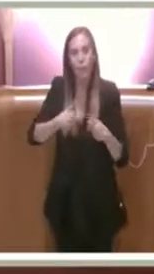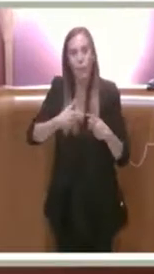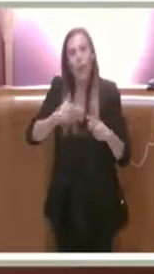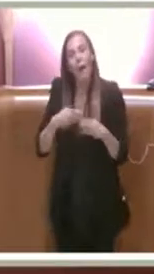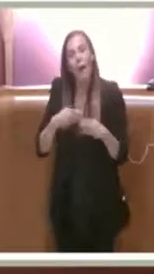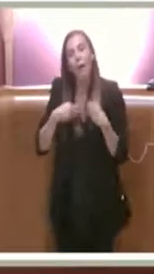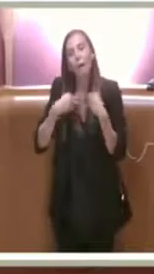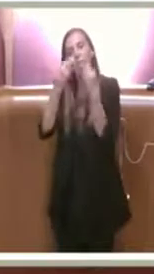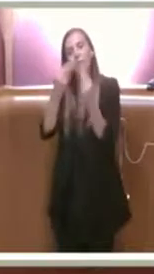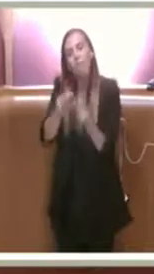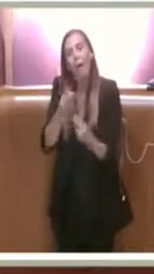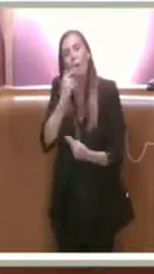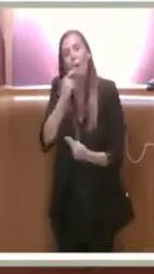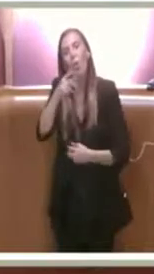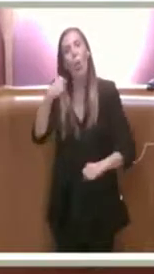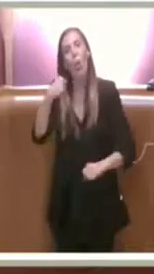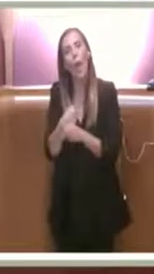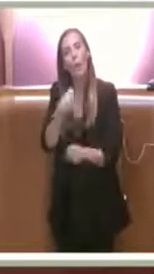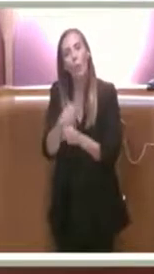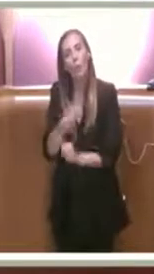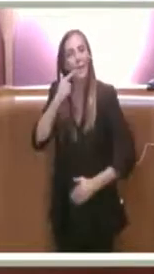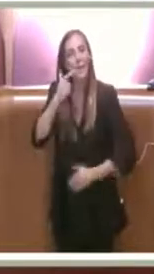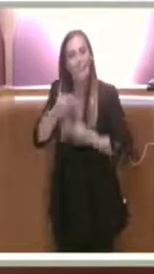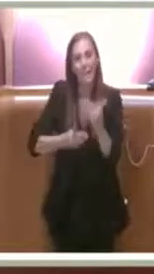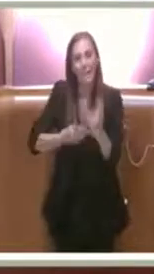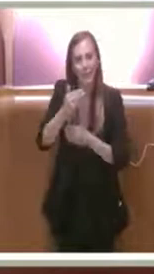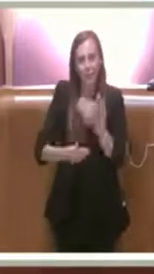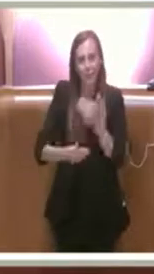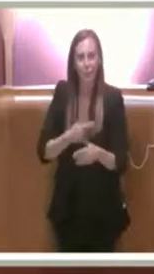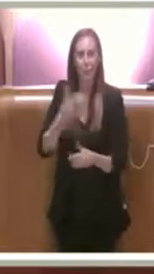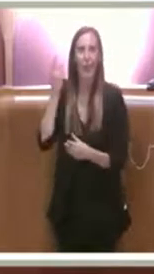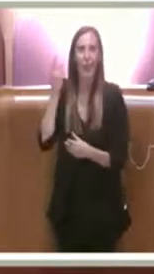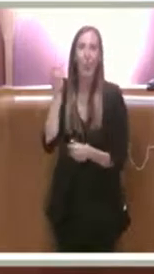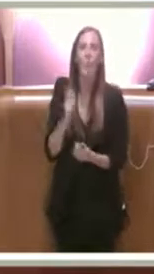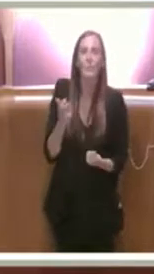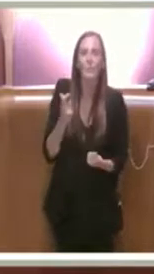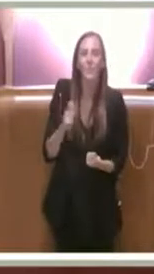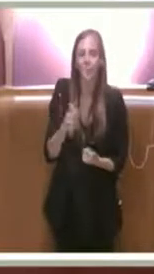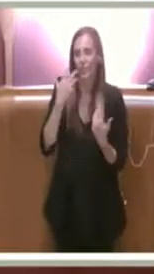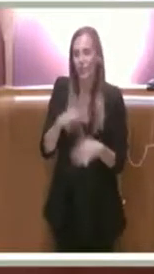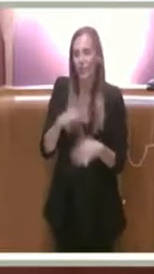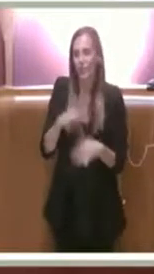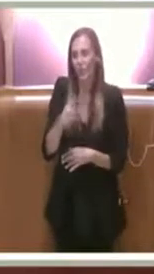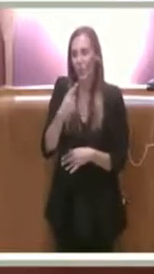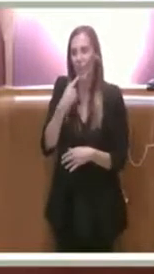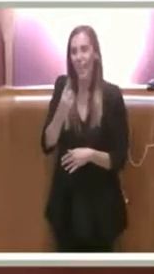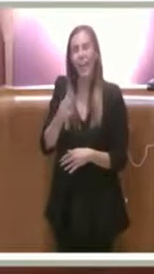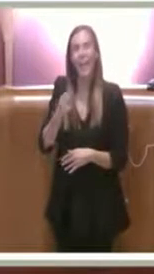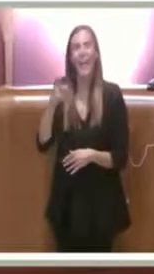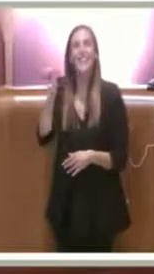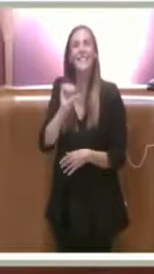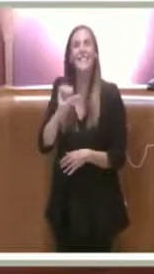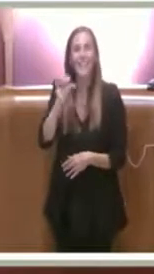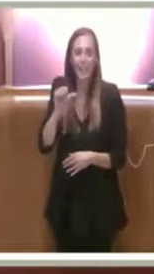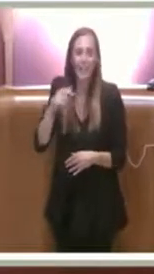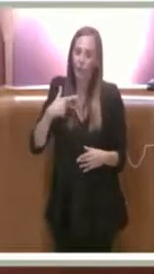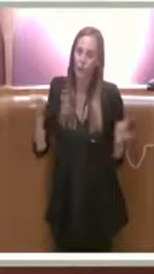al meglio. Parliamo ora delle motivazioni, ne sono state accennate alcune dalla consigliera Seccia, brevemente le